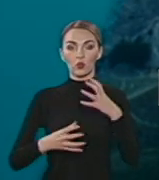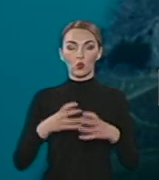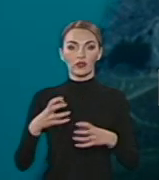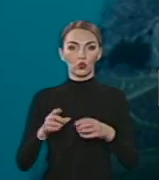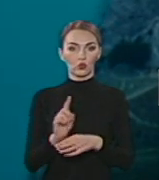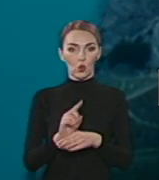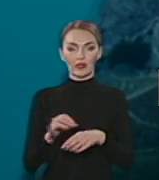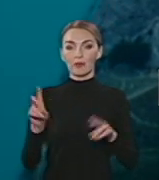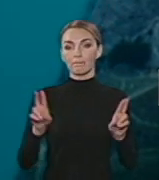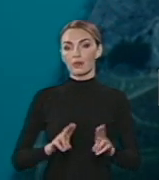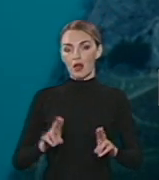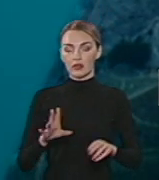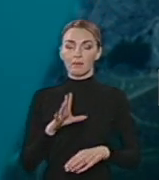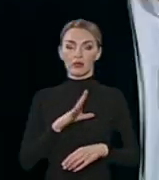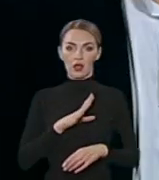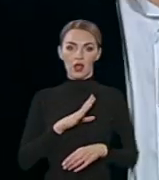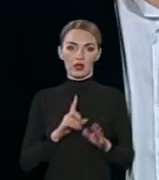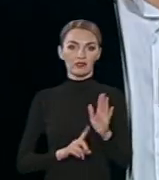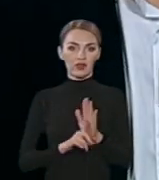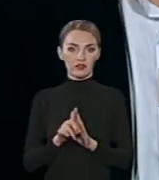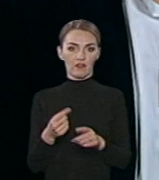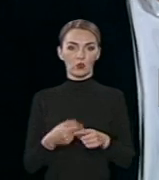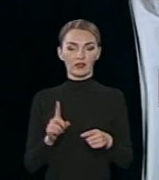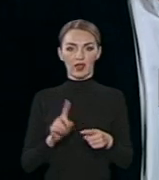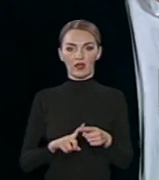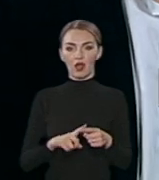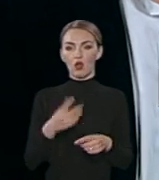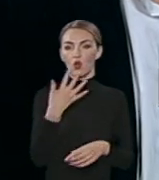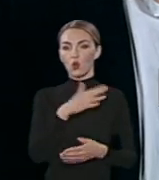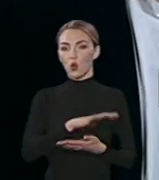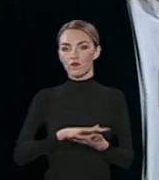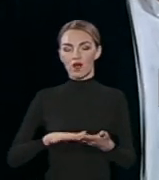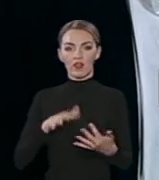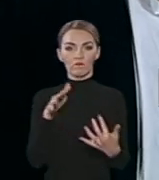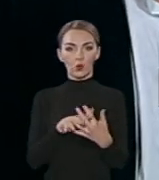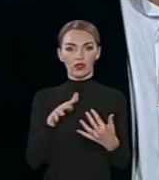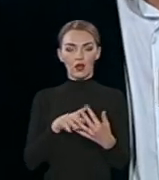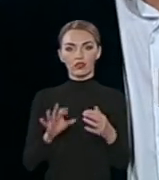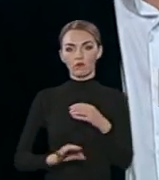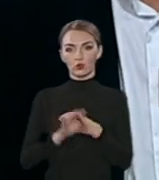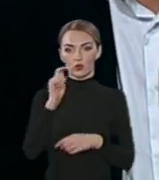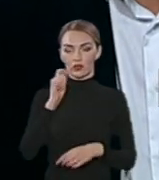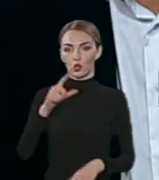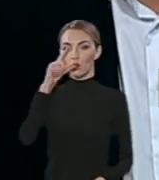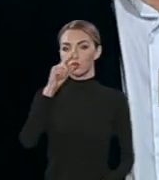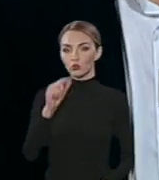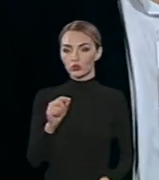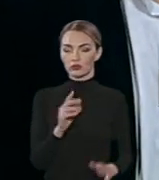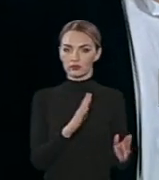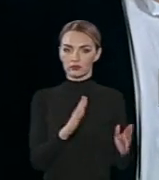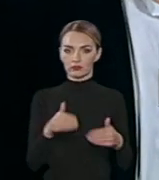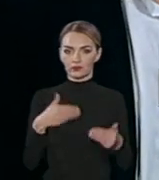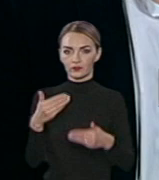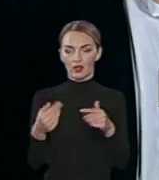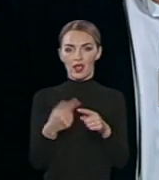международных норм и правил, была развязана вот эта вот кровавая война на востоке Украины. И Путин последовательно